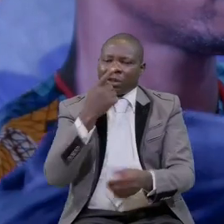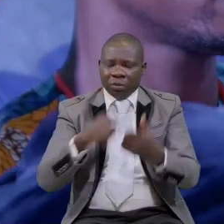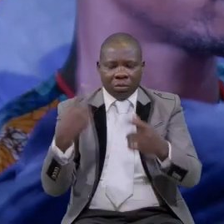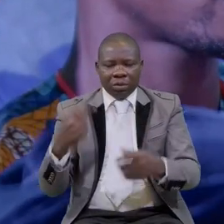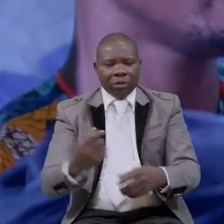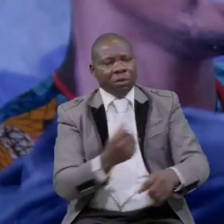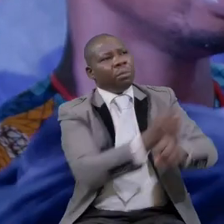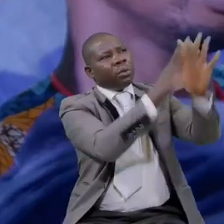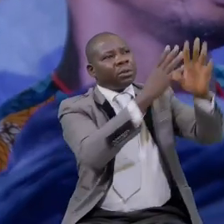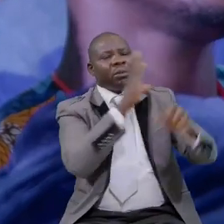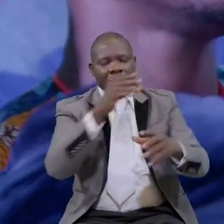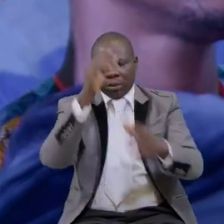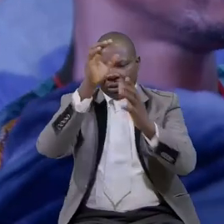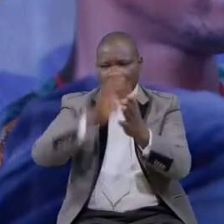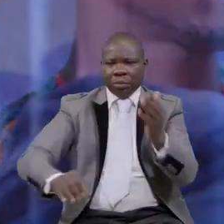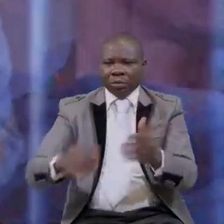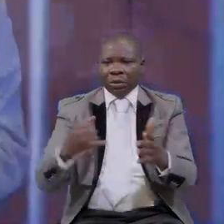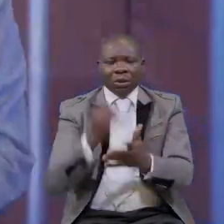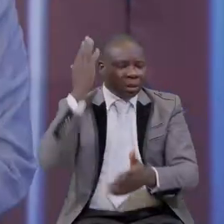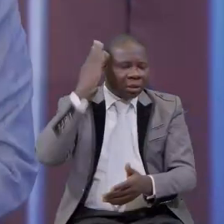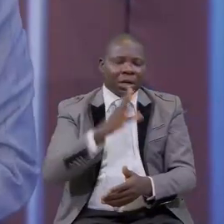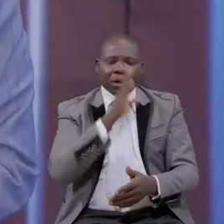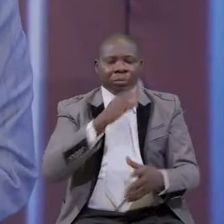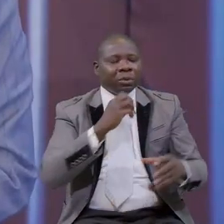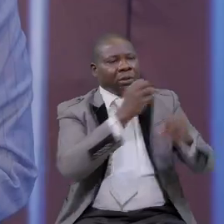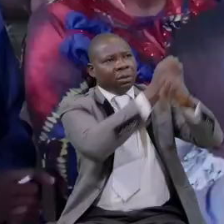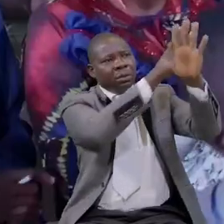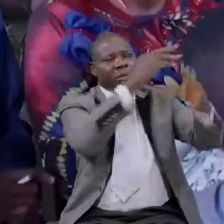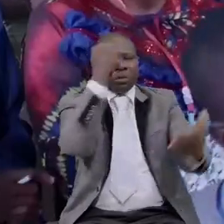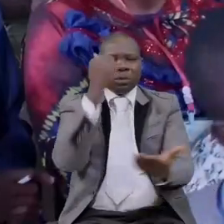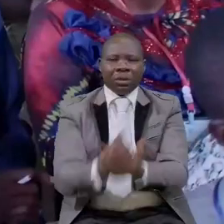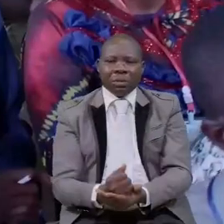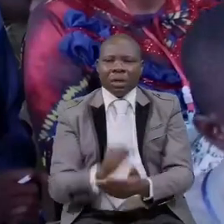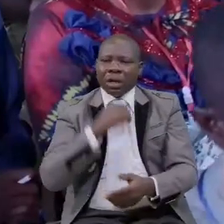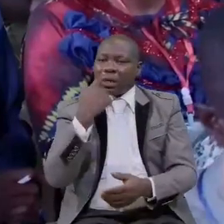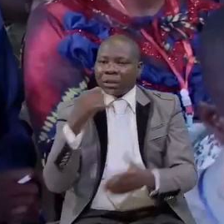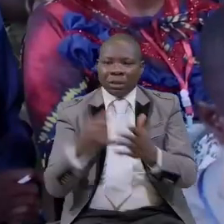déracine-toi et elle sera déracinée. J'ai dit, elle sera déracinée.